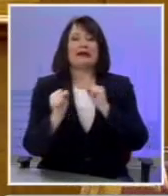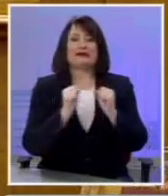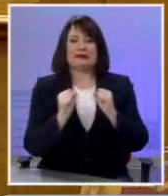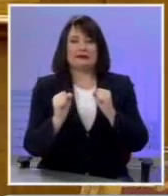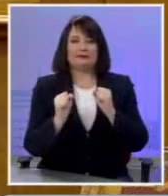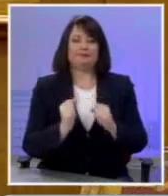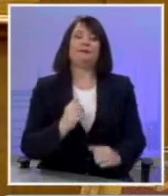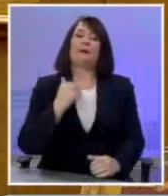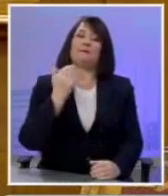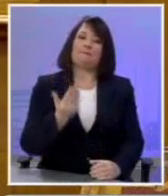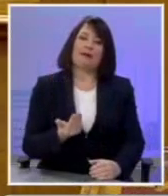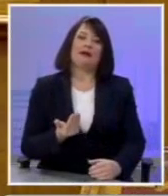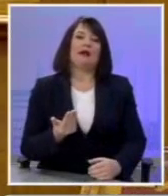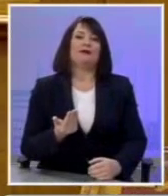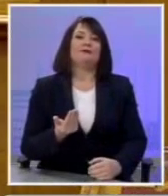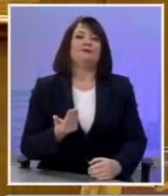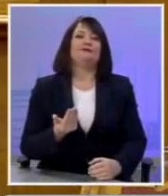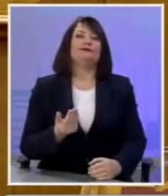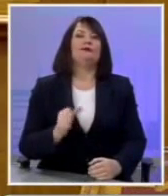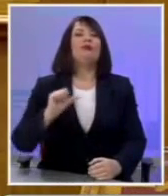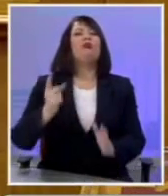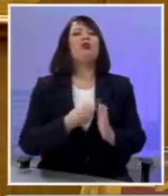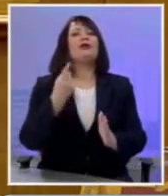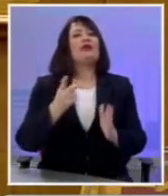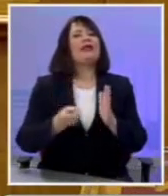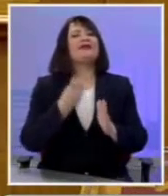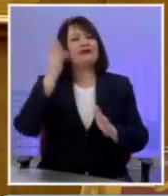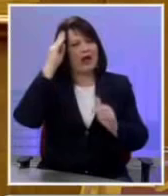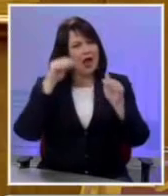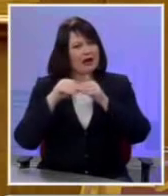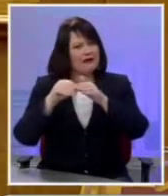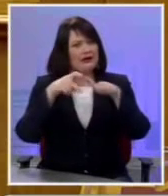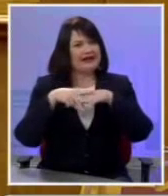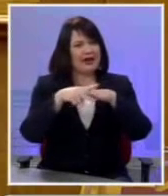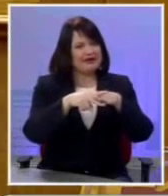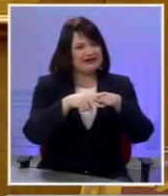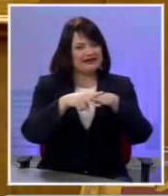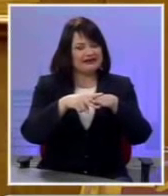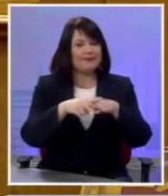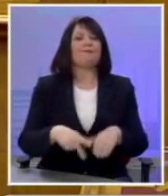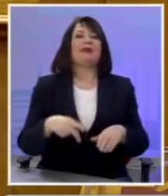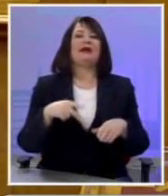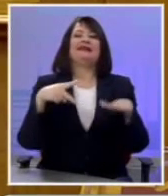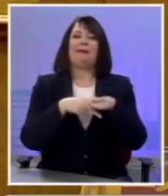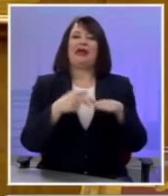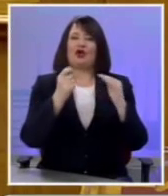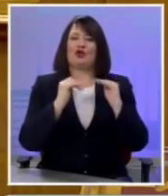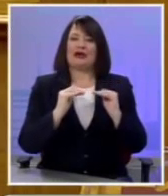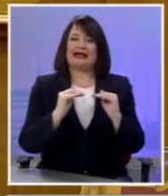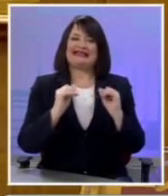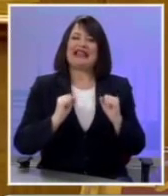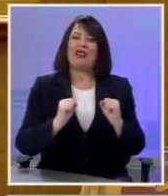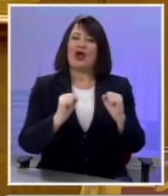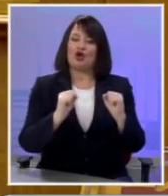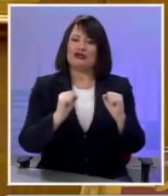μετά την πρώτη ανακεφαλοποίηση και τη δεύτερη, που το τάφι σίγμα